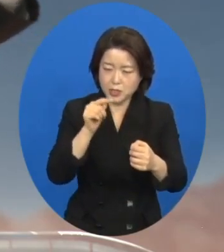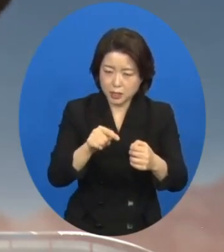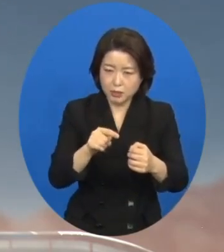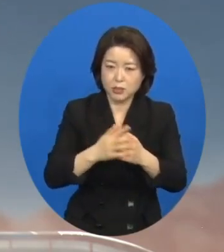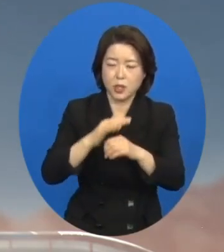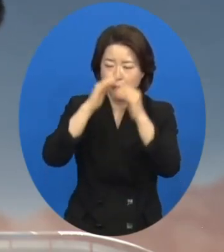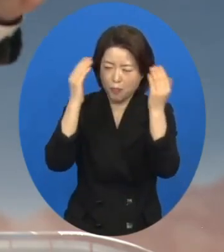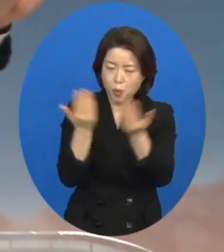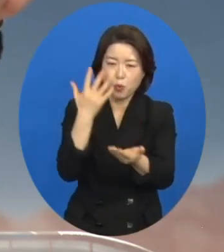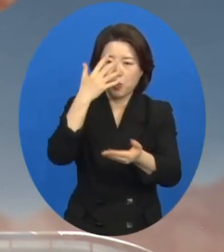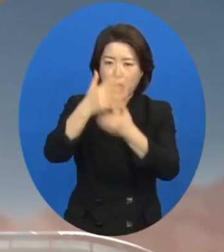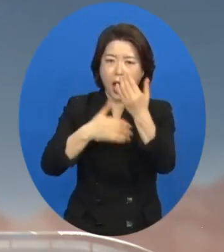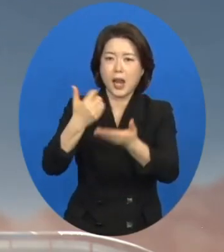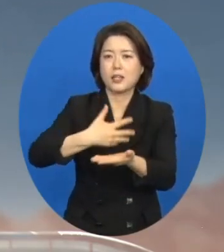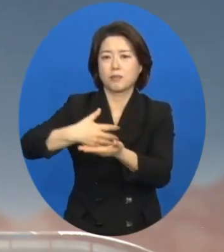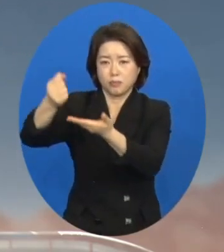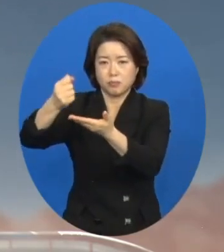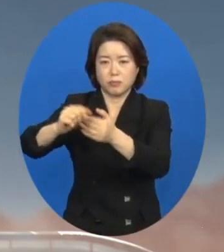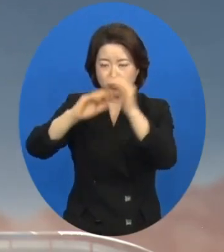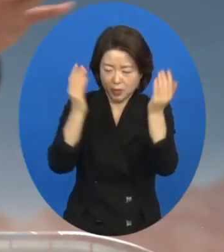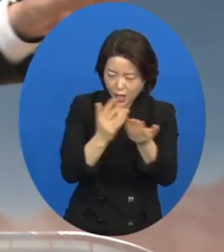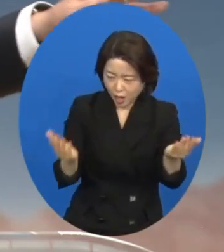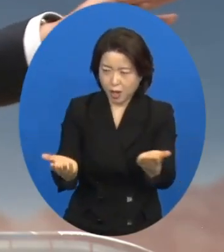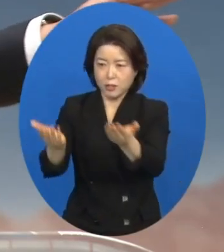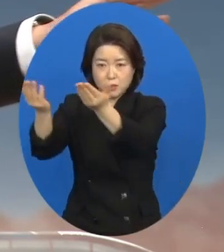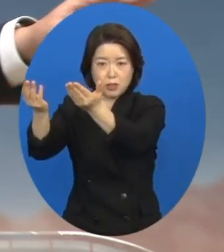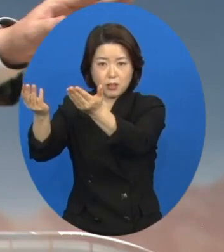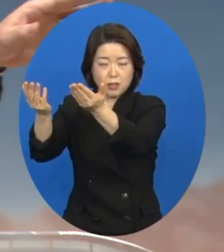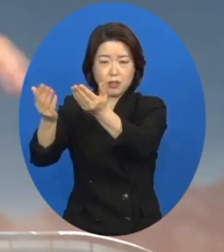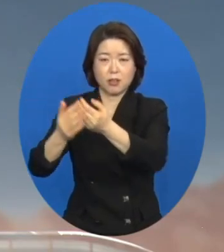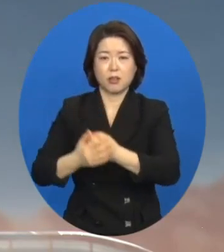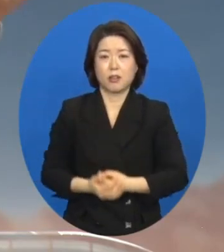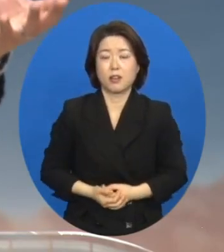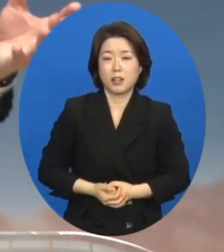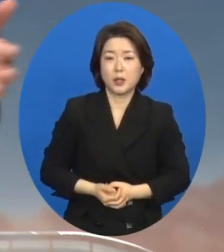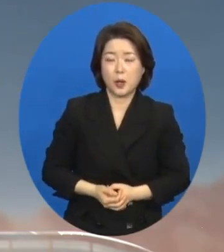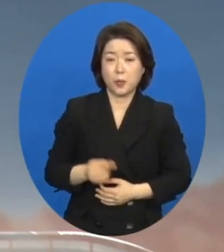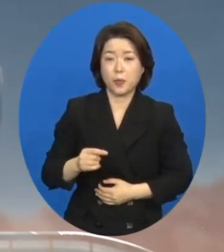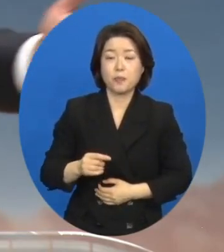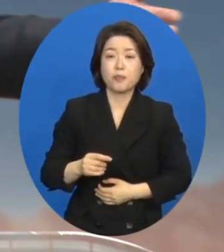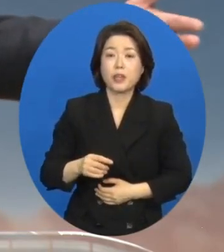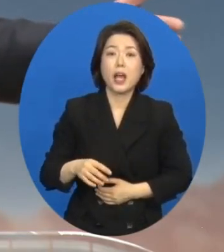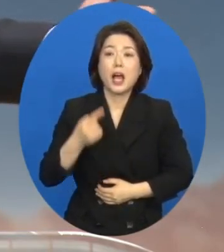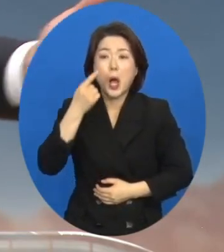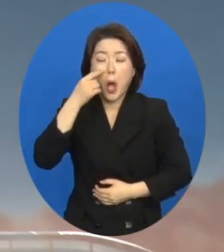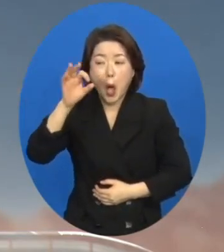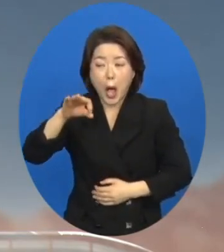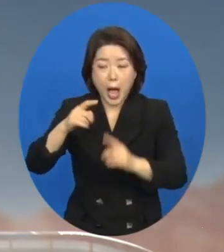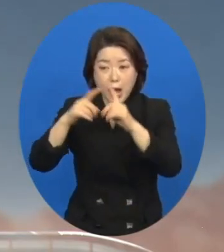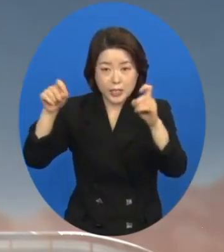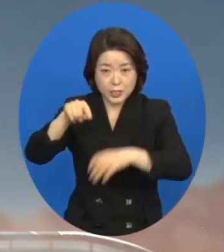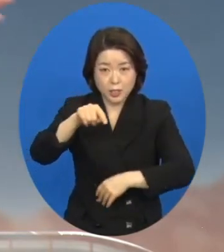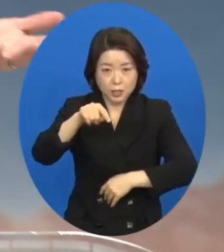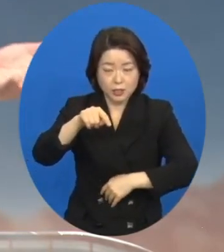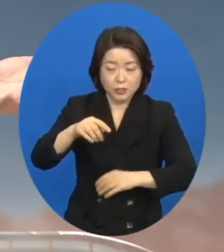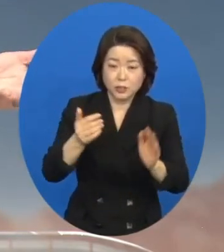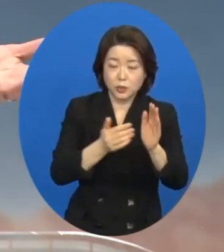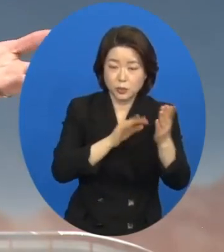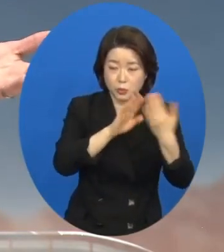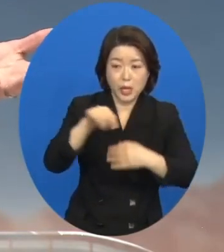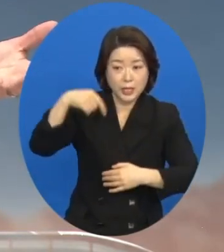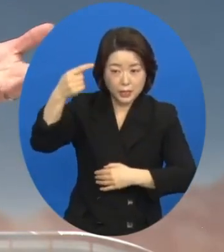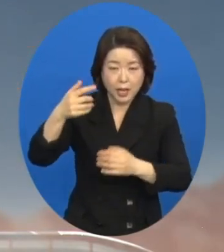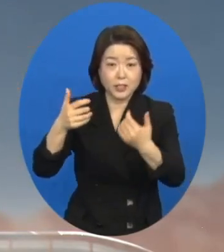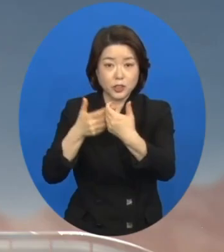것입니다. 하나님께 다 바쳐야 돼요. 나중에 이제 8장의 아이성 전투에서 승리한 다음에 얻은 전리품은 다 백성들이 나눠